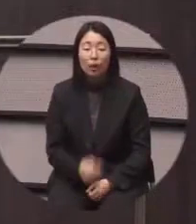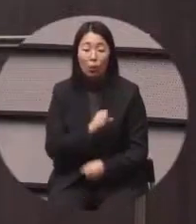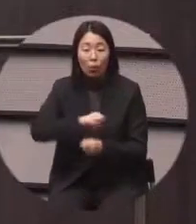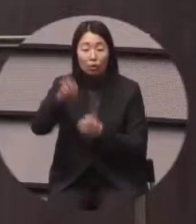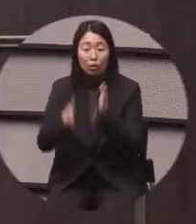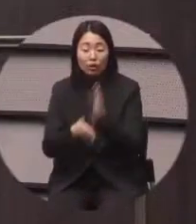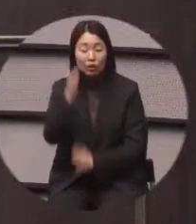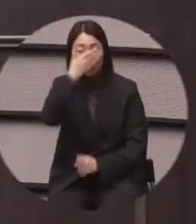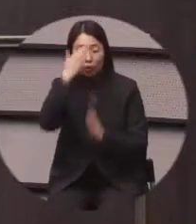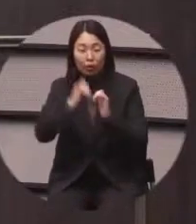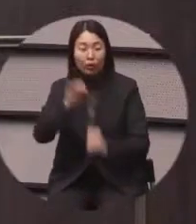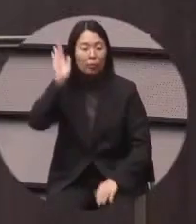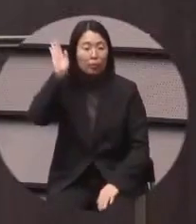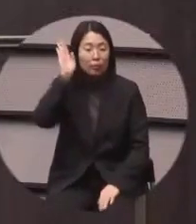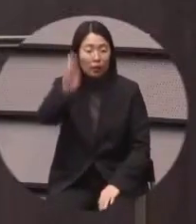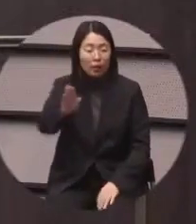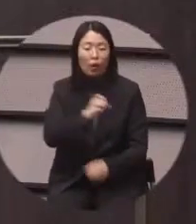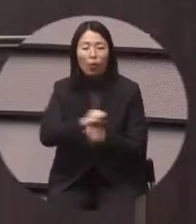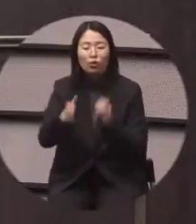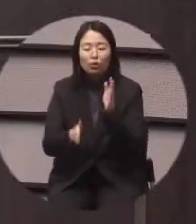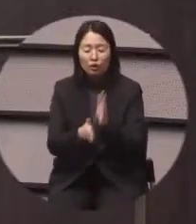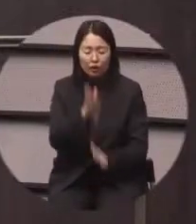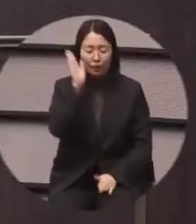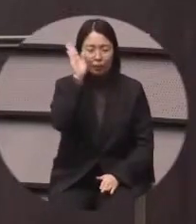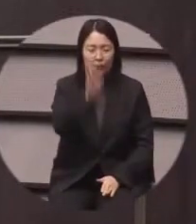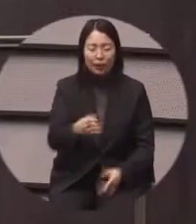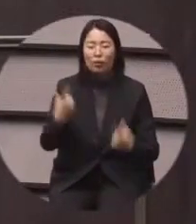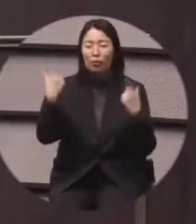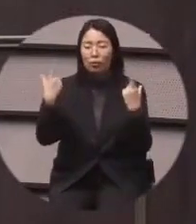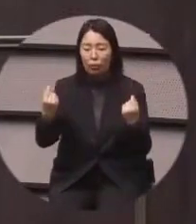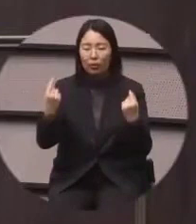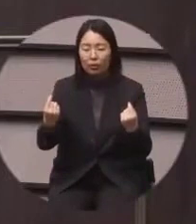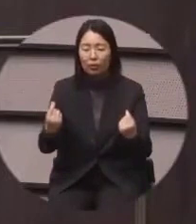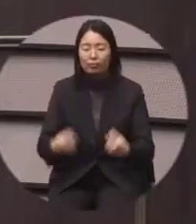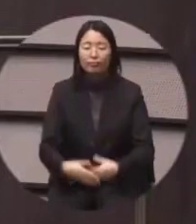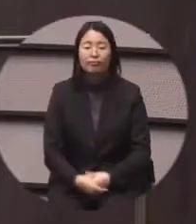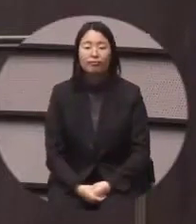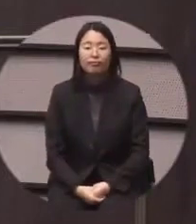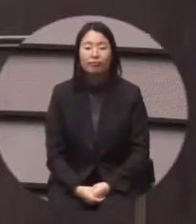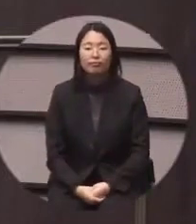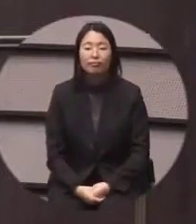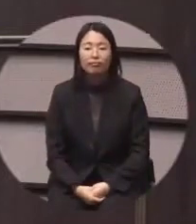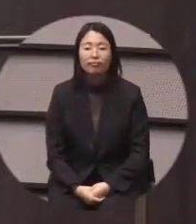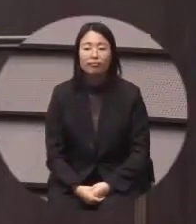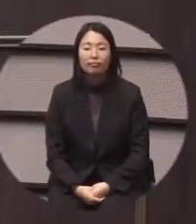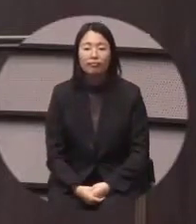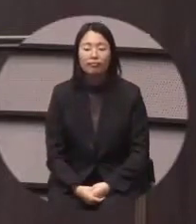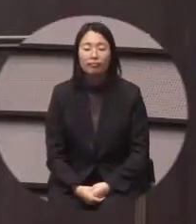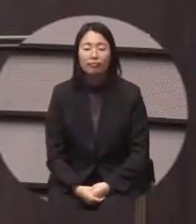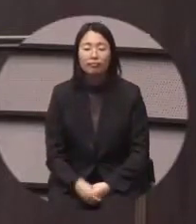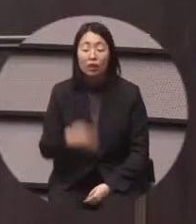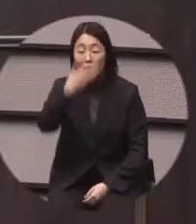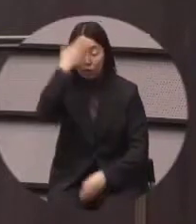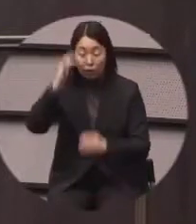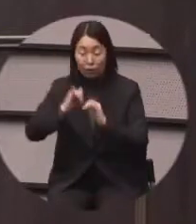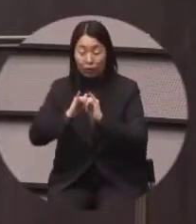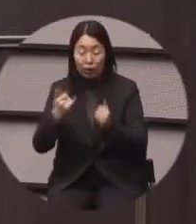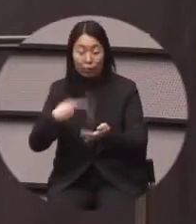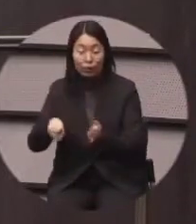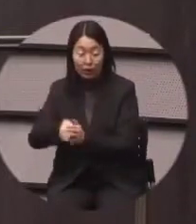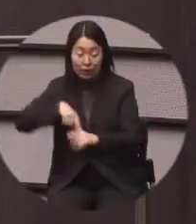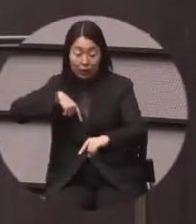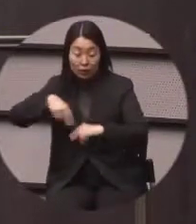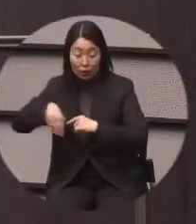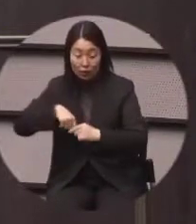광주시 청년들의 미래는 광주시의 미래와 함께 평행선을 달리고 있습니다. 청년을 위한 정책들의